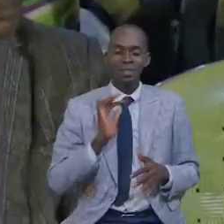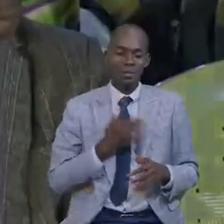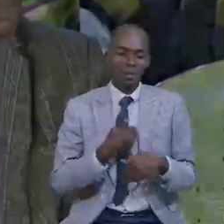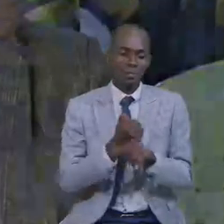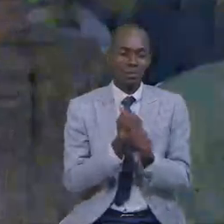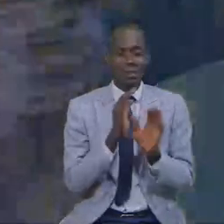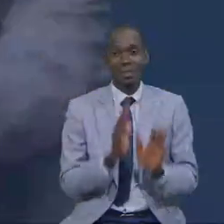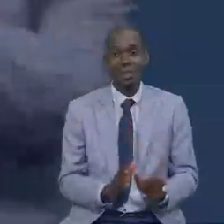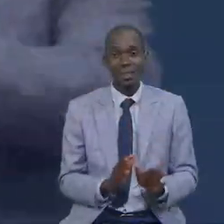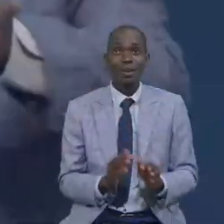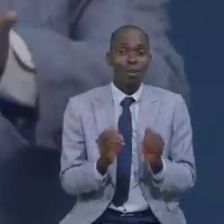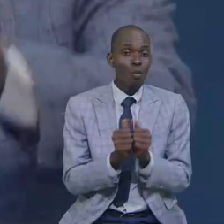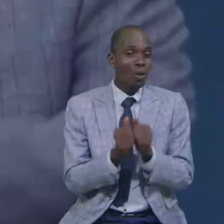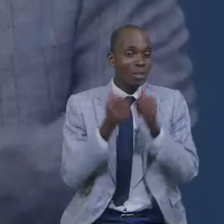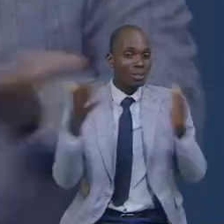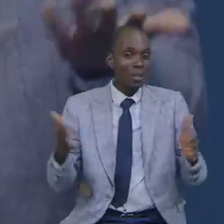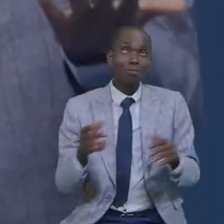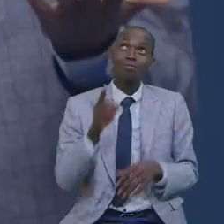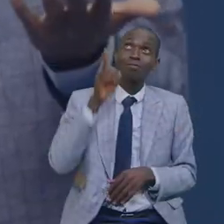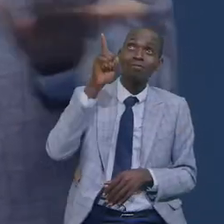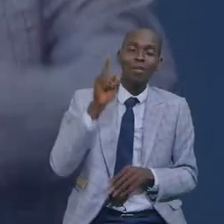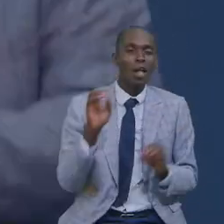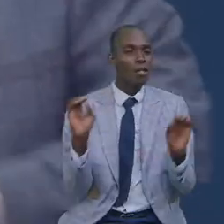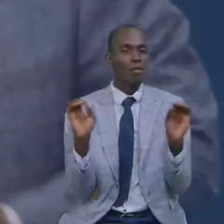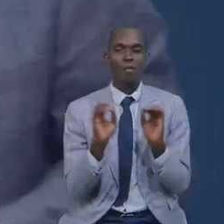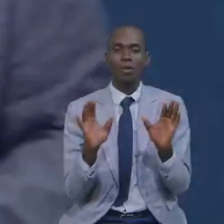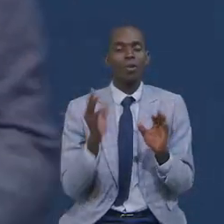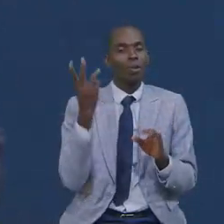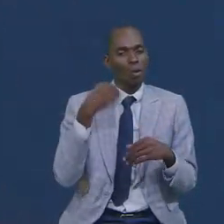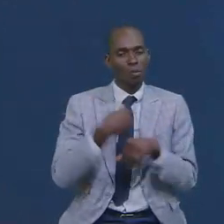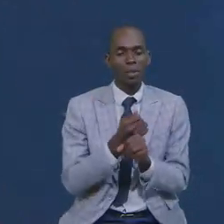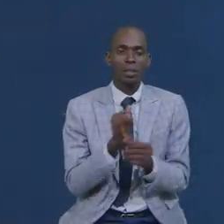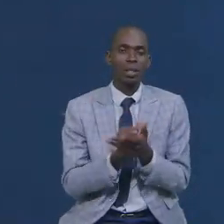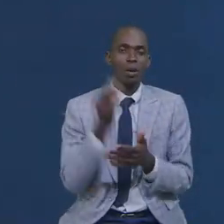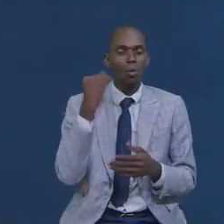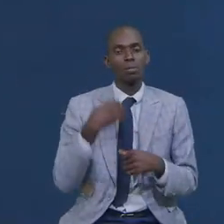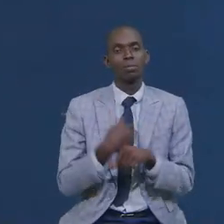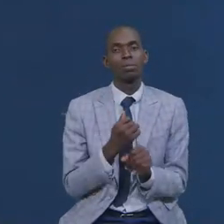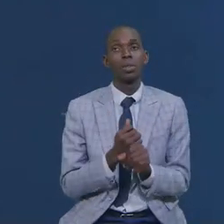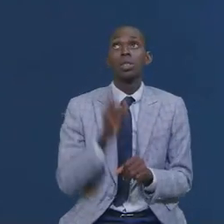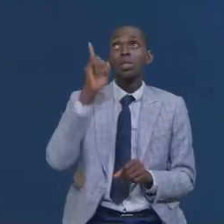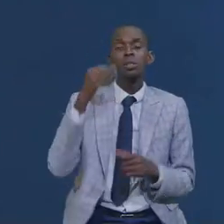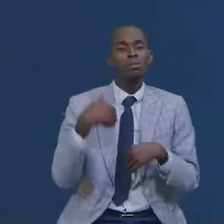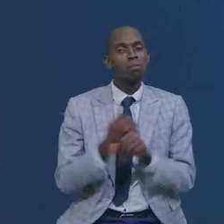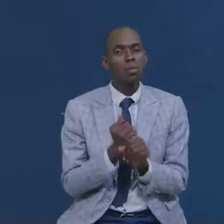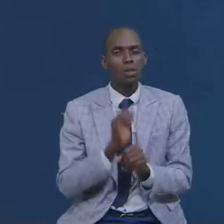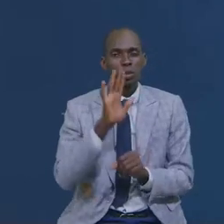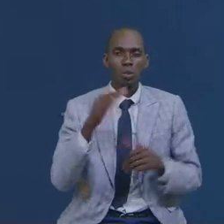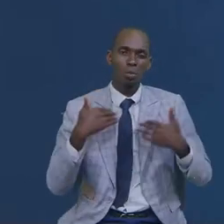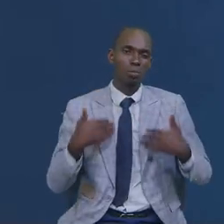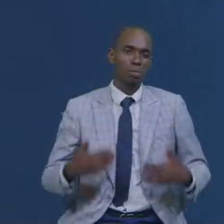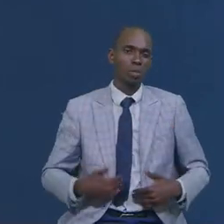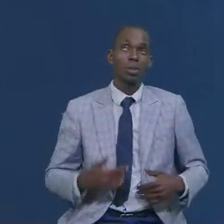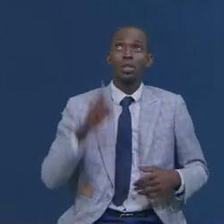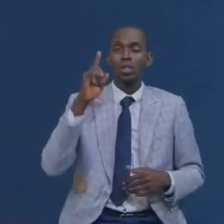le créateur sans lui rien n'a été fait il a fait ton